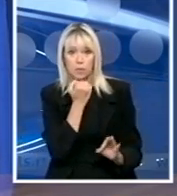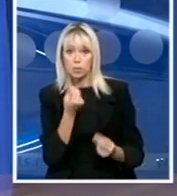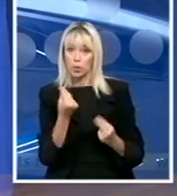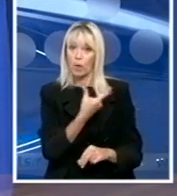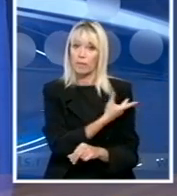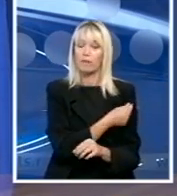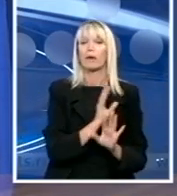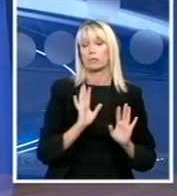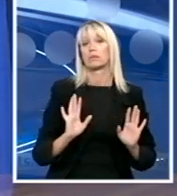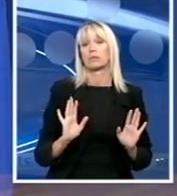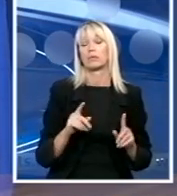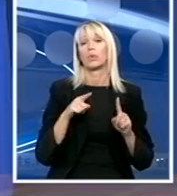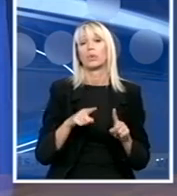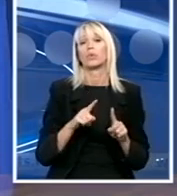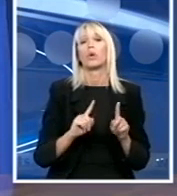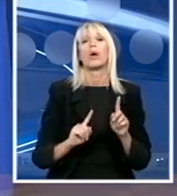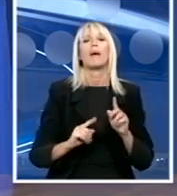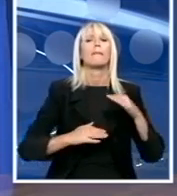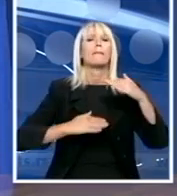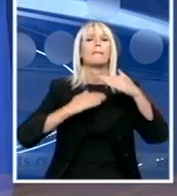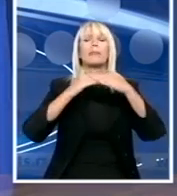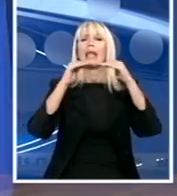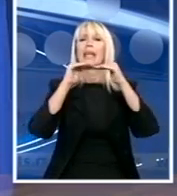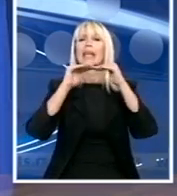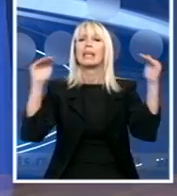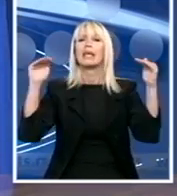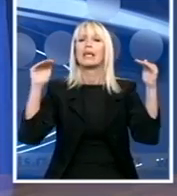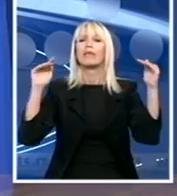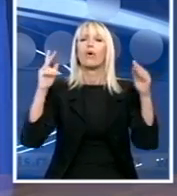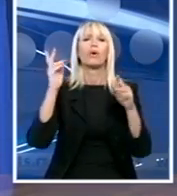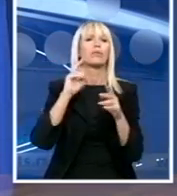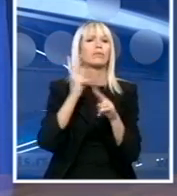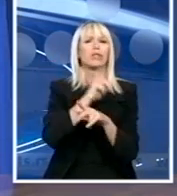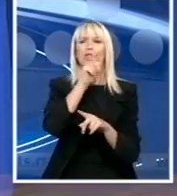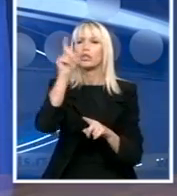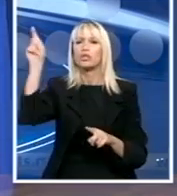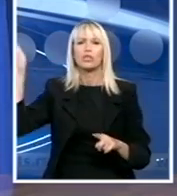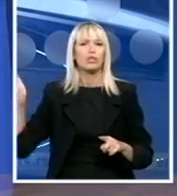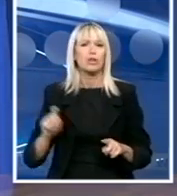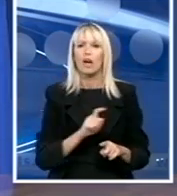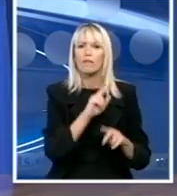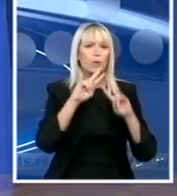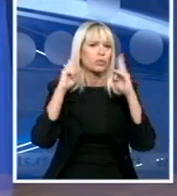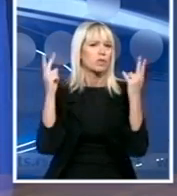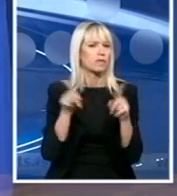Prema tome, to je najviši nivo koji postoji u bilo kojoj zemlji u svetu za